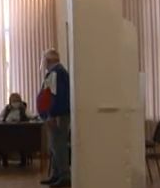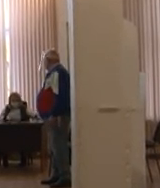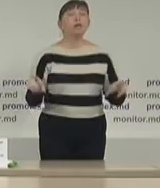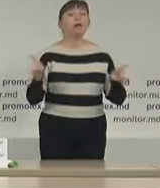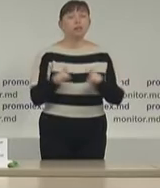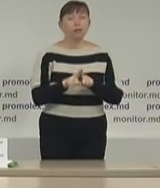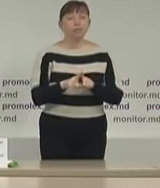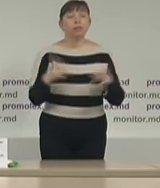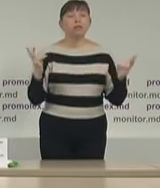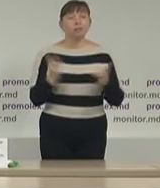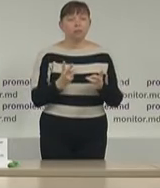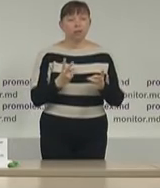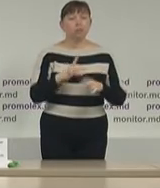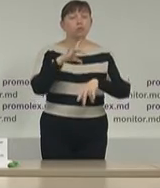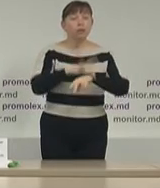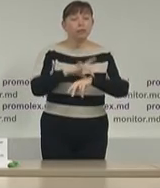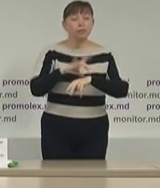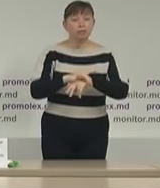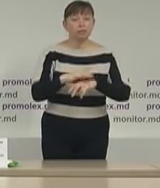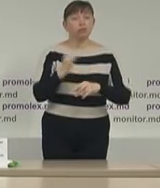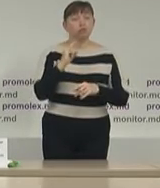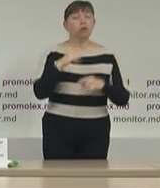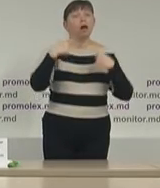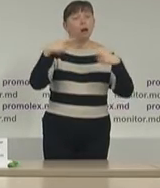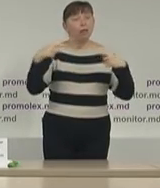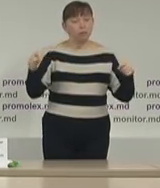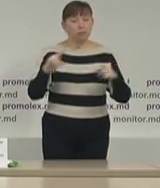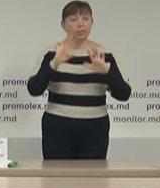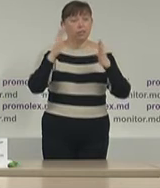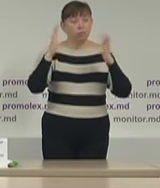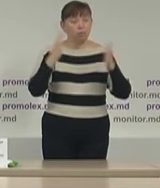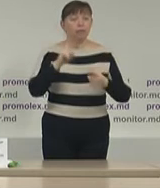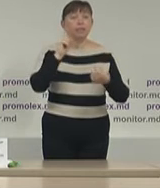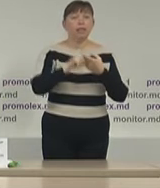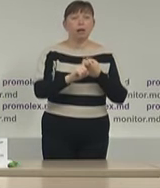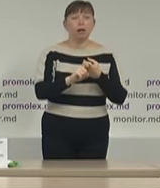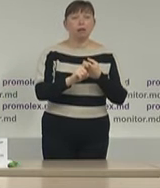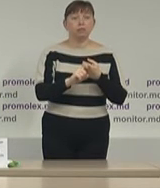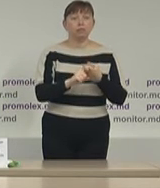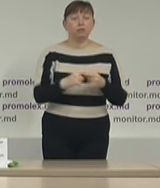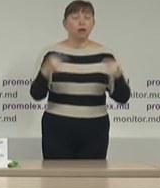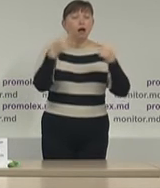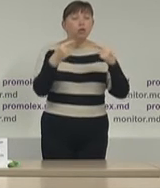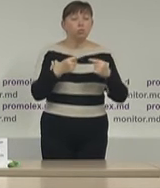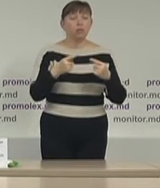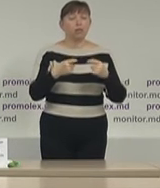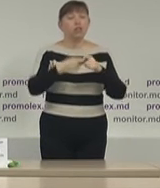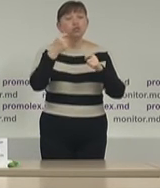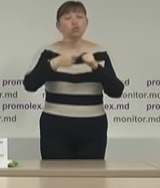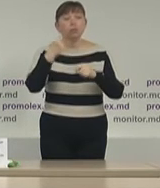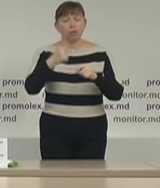Publică. Trebuie să atestăm alte situații legate de anumite incidente